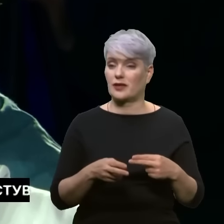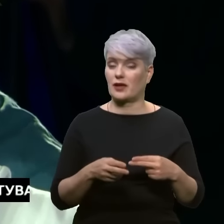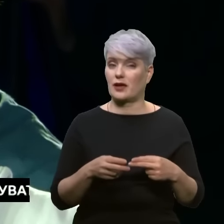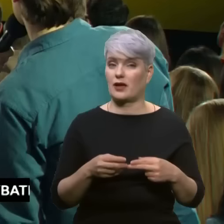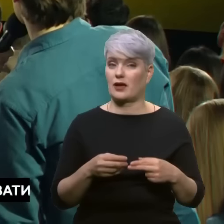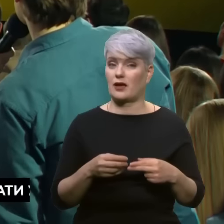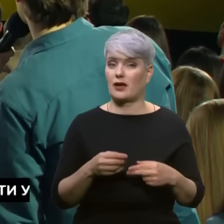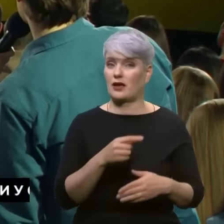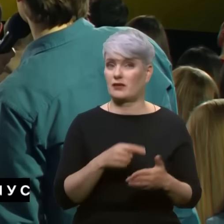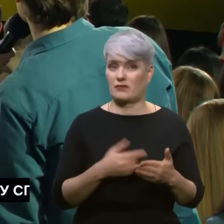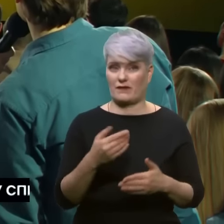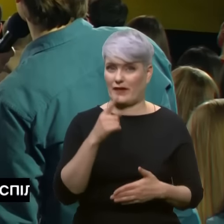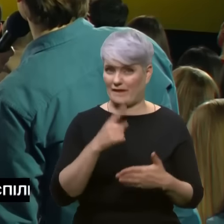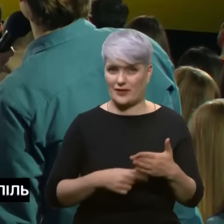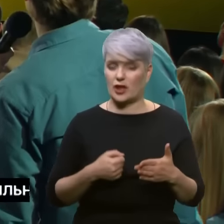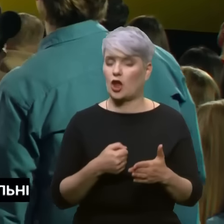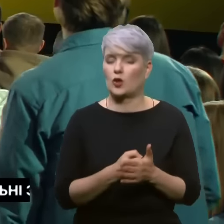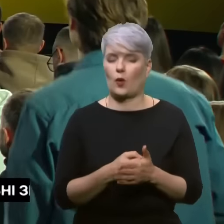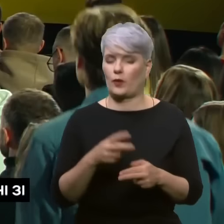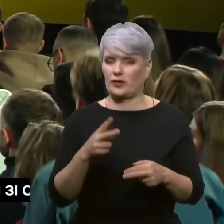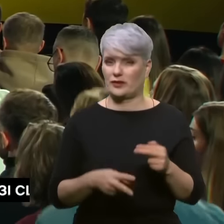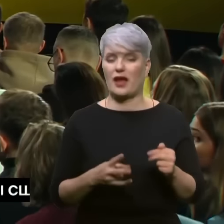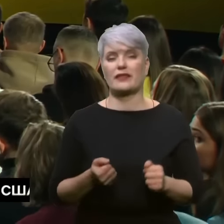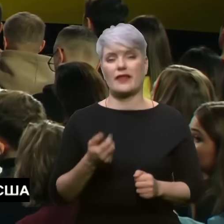до кінця і наскільки ви в це вірите?